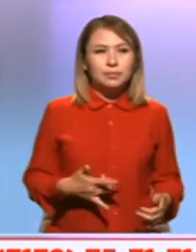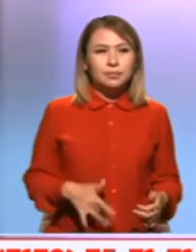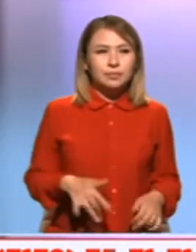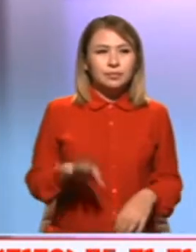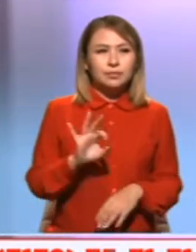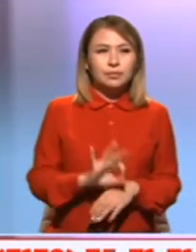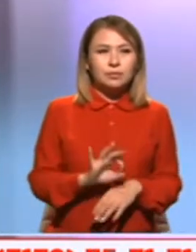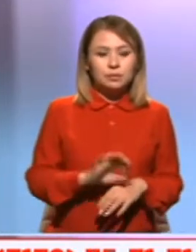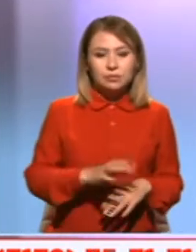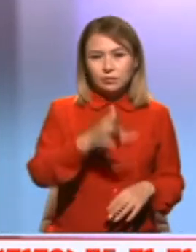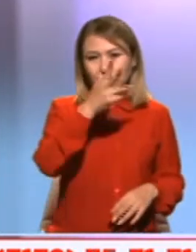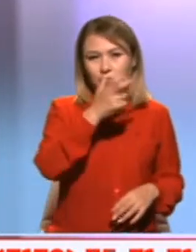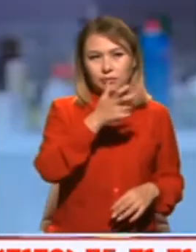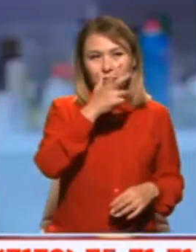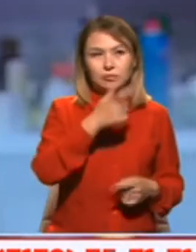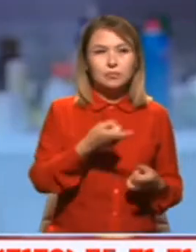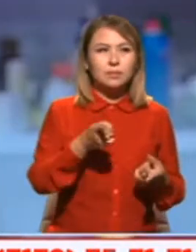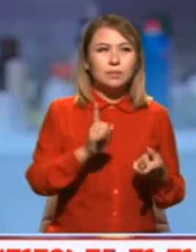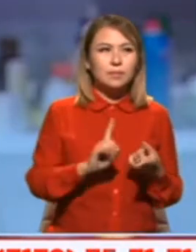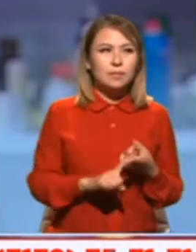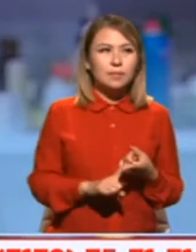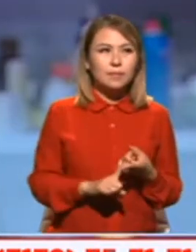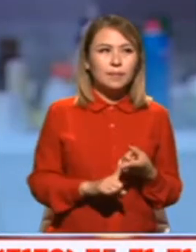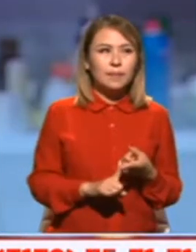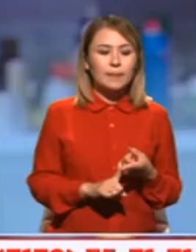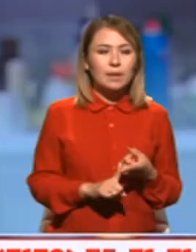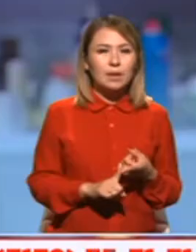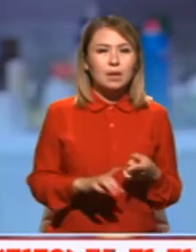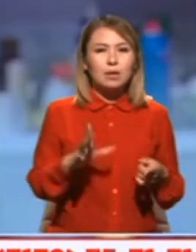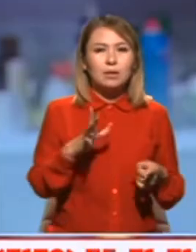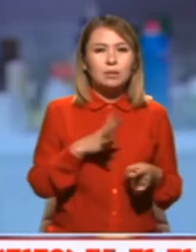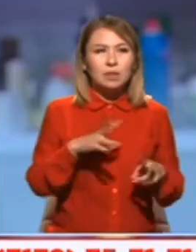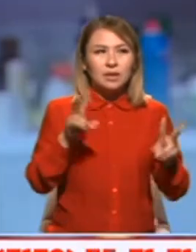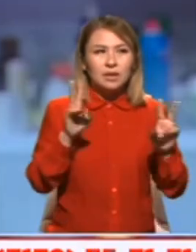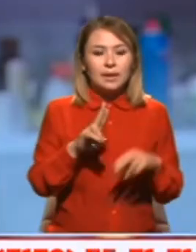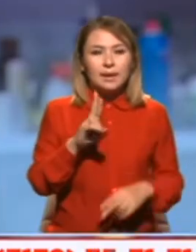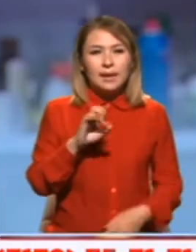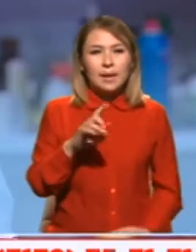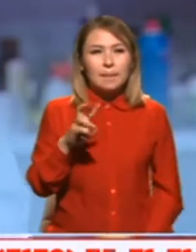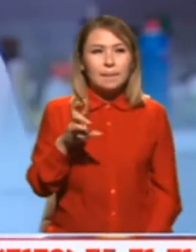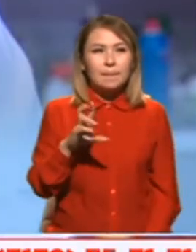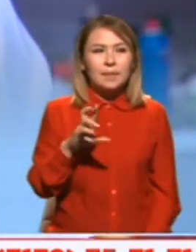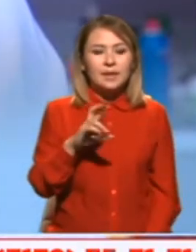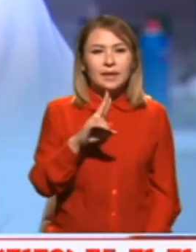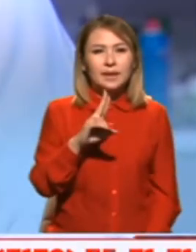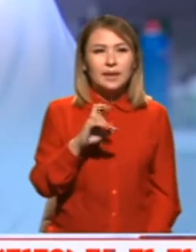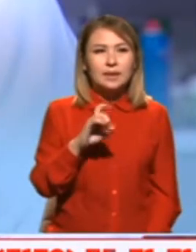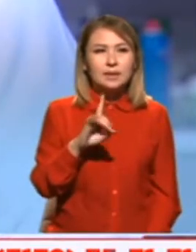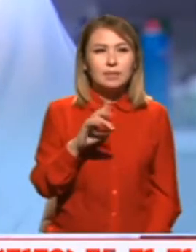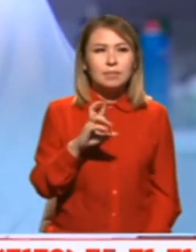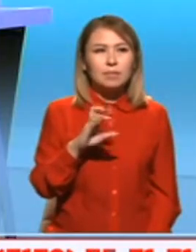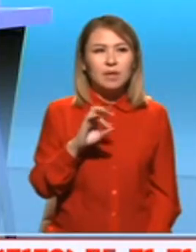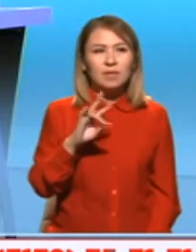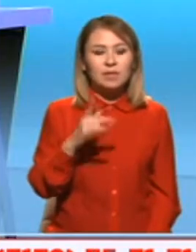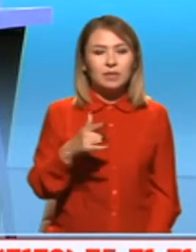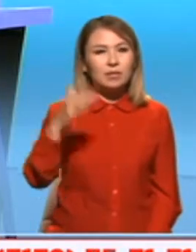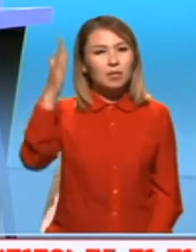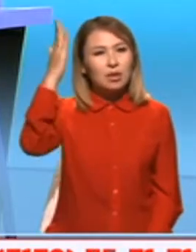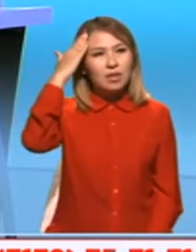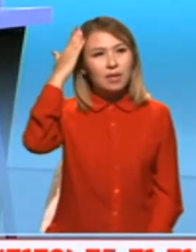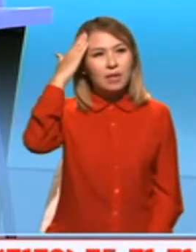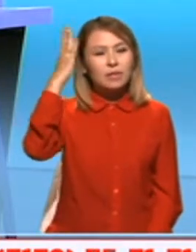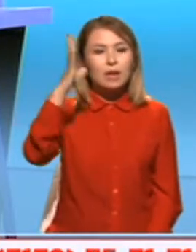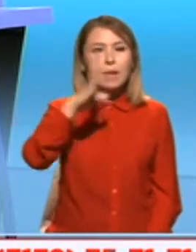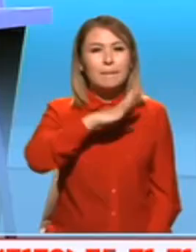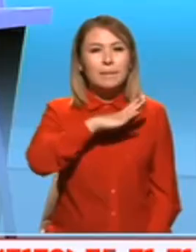аурусының ауруларына байланысты. Өйткені бізде кезбе нерв деген нәрсе бар. Кезбе нерв, яғни бас миларының ішіндегі 10-ші нерв